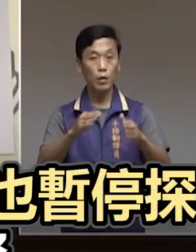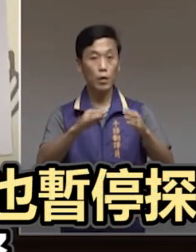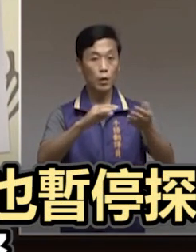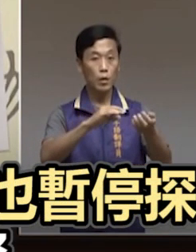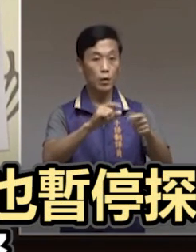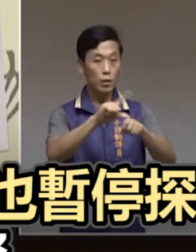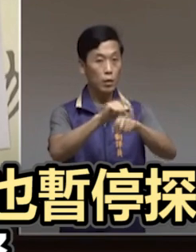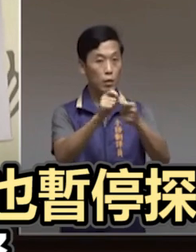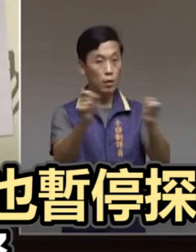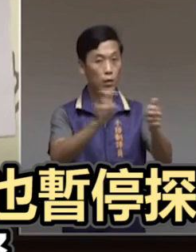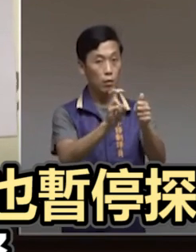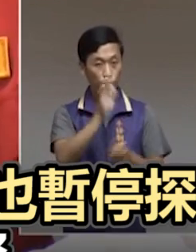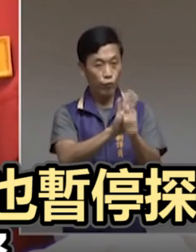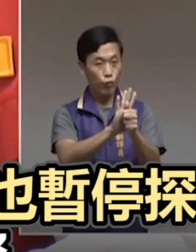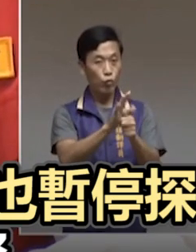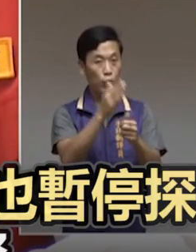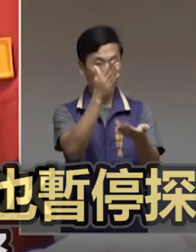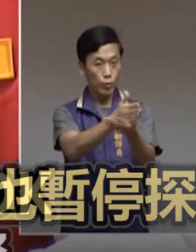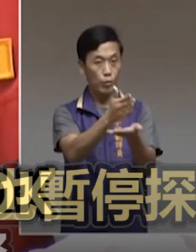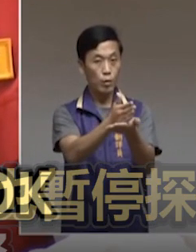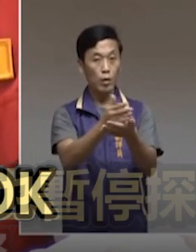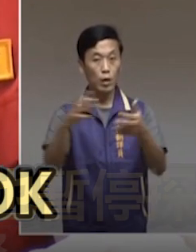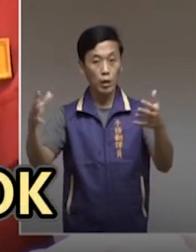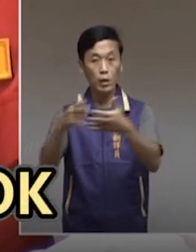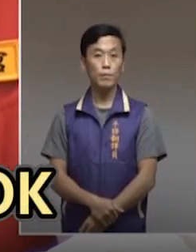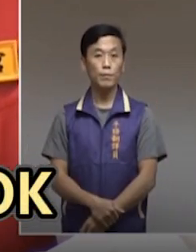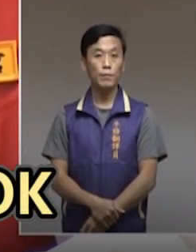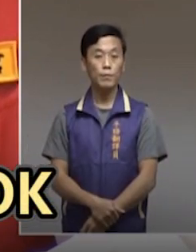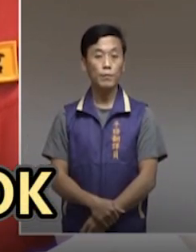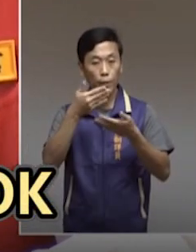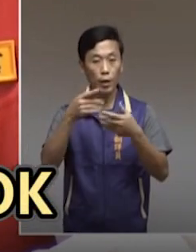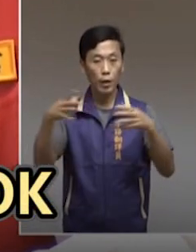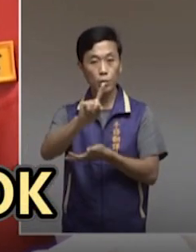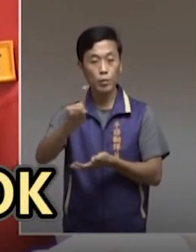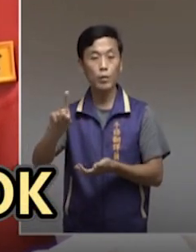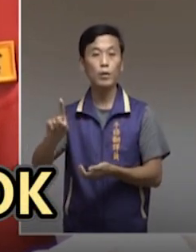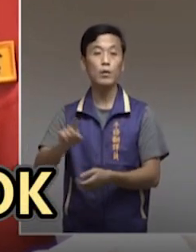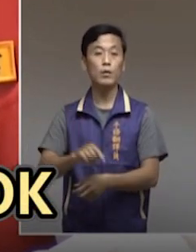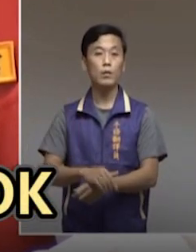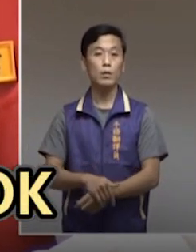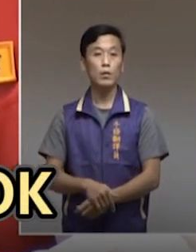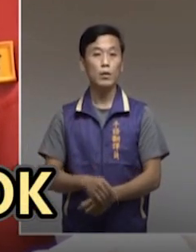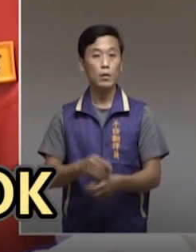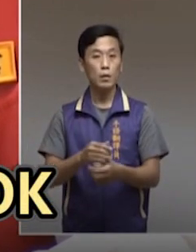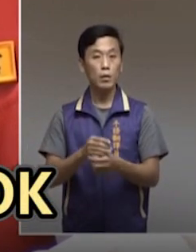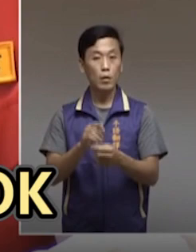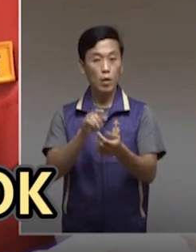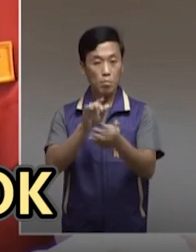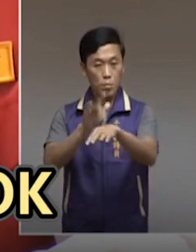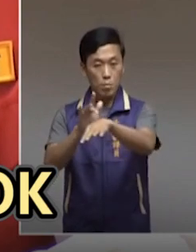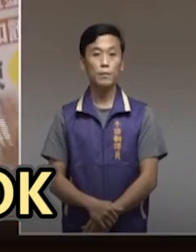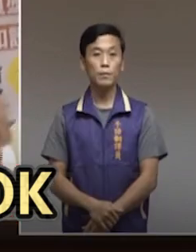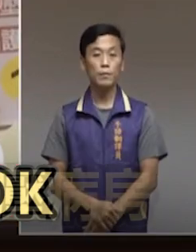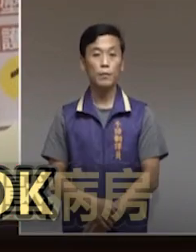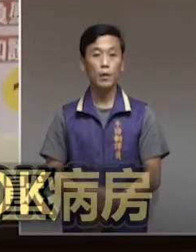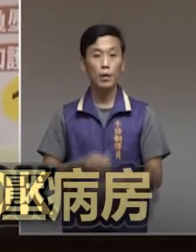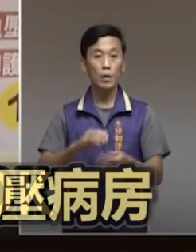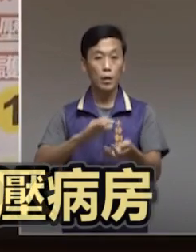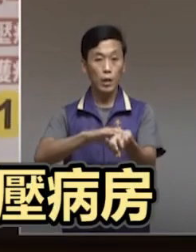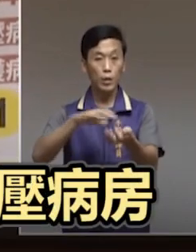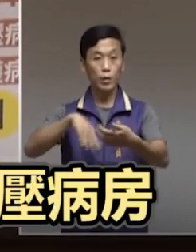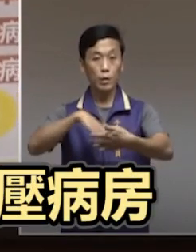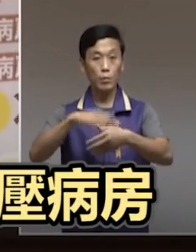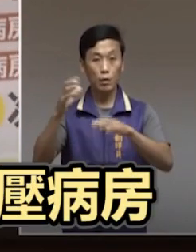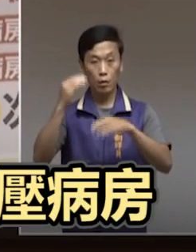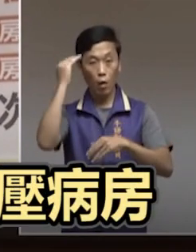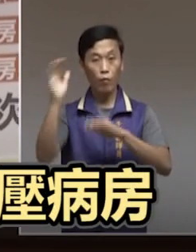长照机构暂停探视，供餐的部分停止，卡拉 OK、烹饪、烹陪等等接触性的活动暂停。医院高风险的